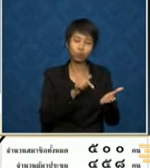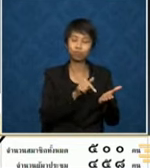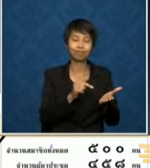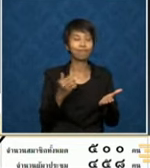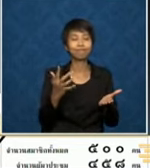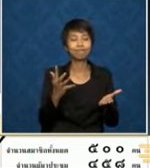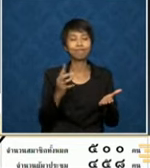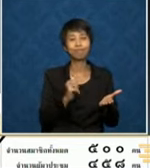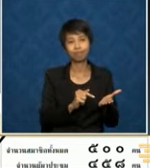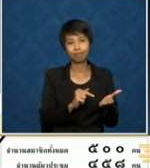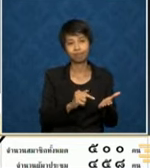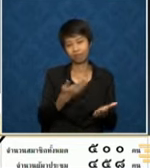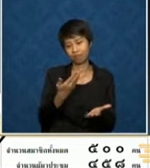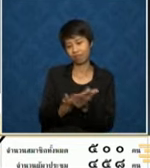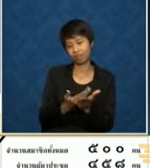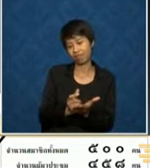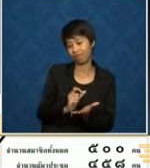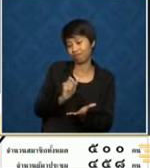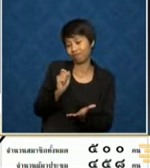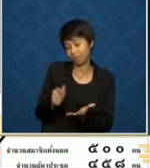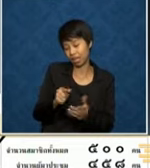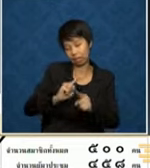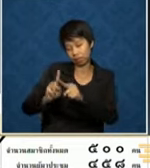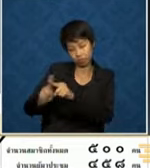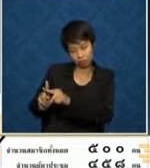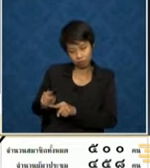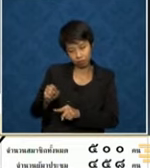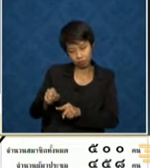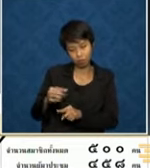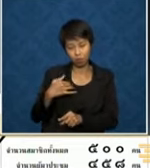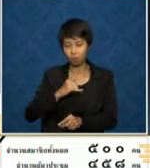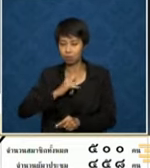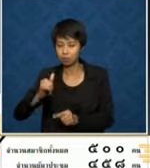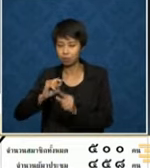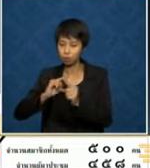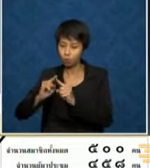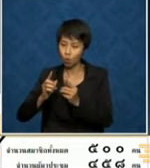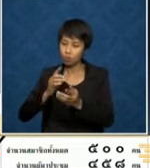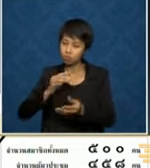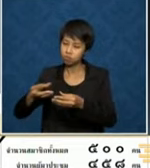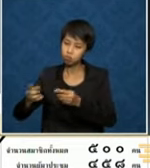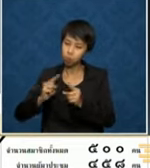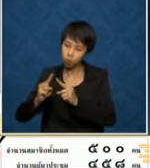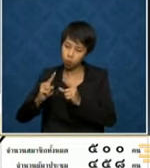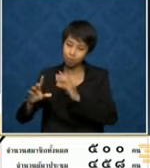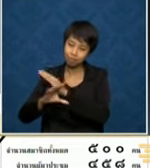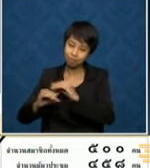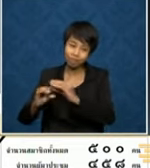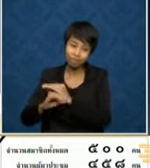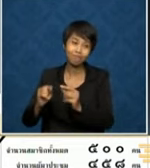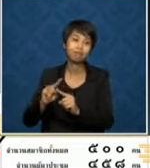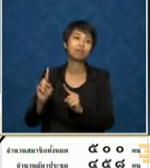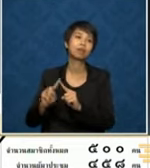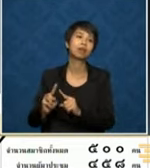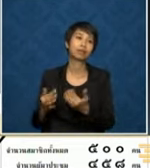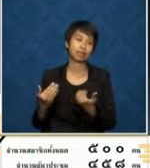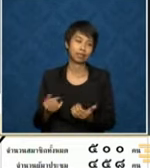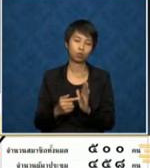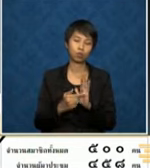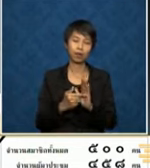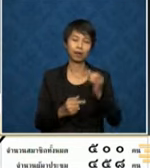ายเงินที่ใช้การเจรจาต่างๆเวลาที่ใช้ไปเนี่ยมันจะสูญเปล่าค่ะดิฉันขอยกตัวอย่าง4 FTA